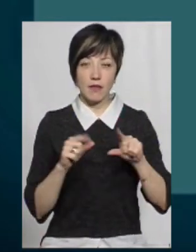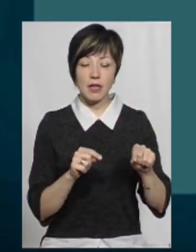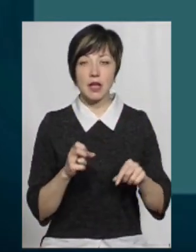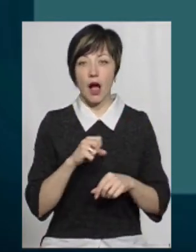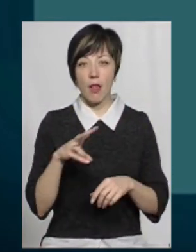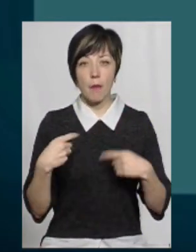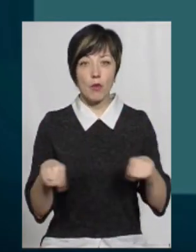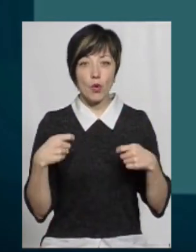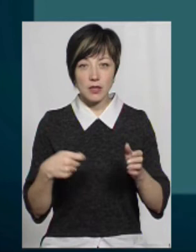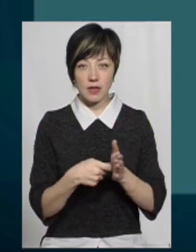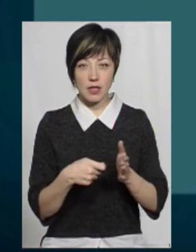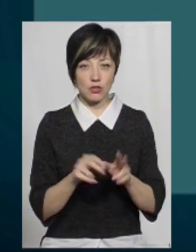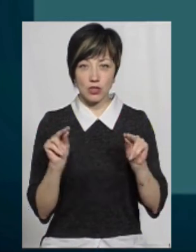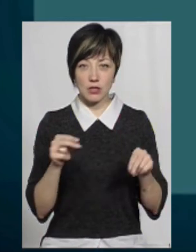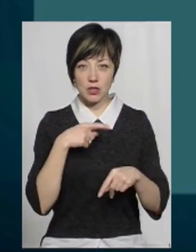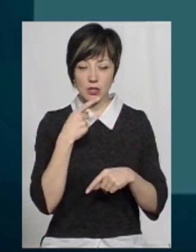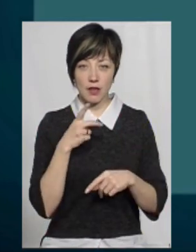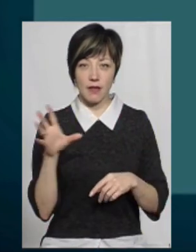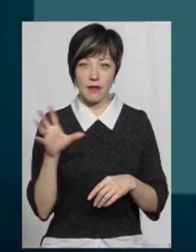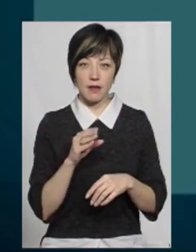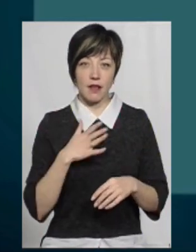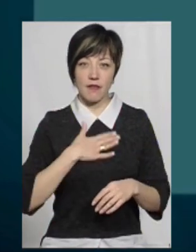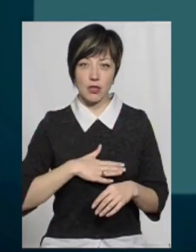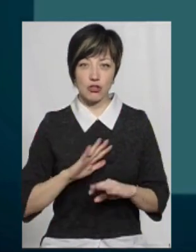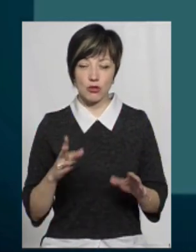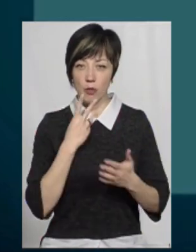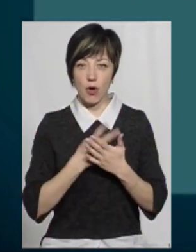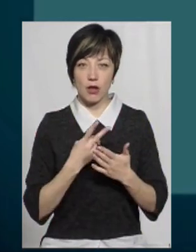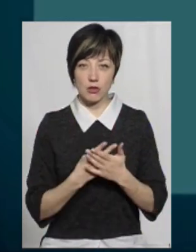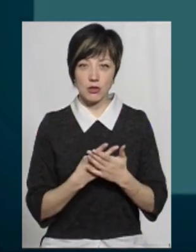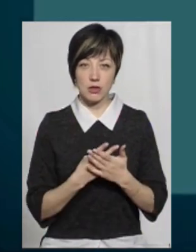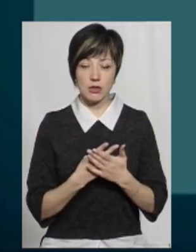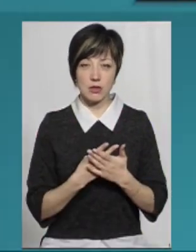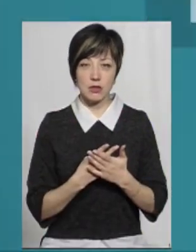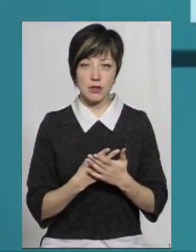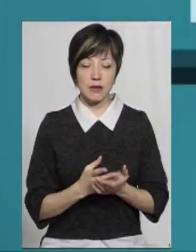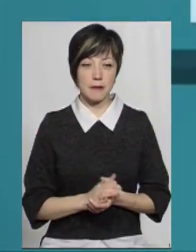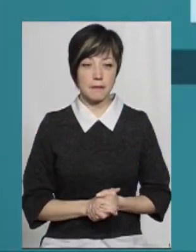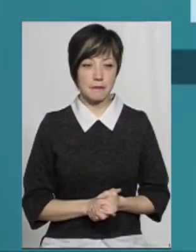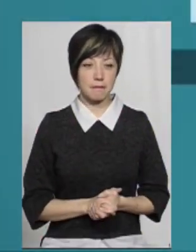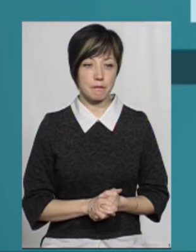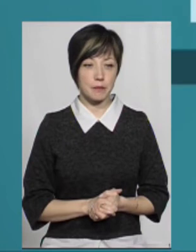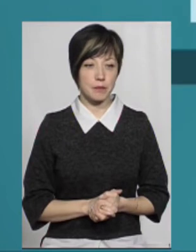продажі, я вам скажу зверто, не втішні, далеко не втішні. Що і показує безпосередньо актуальність цієї вистави.